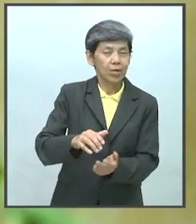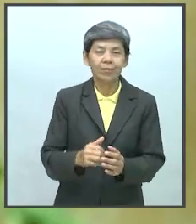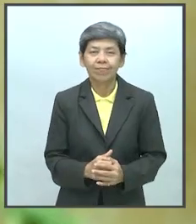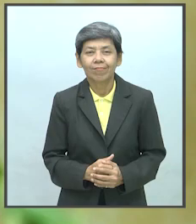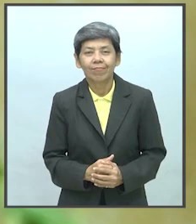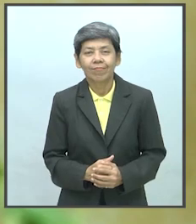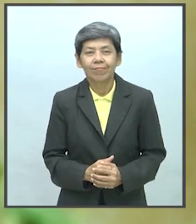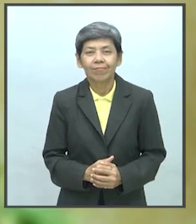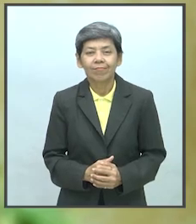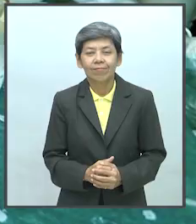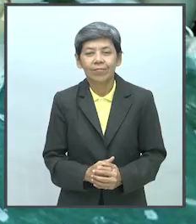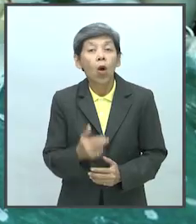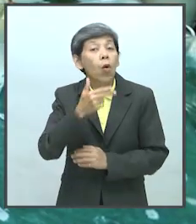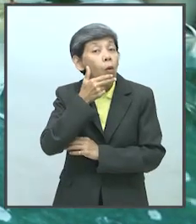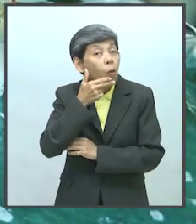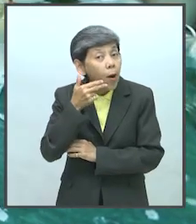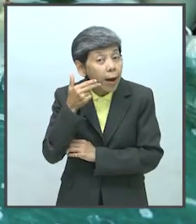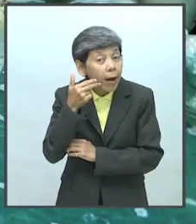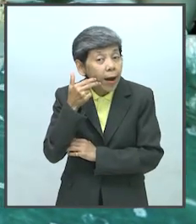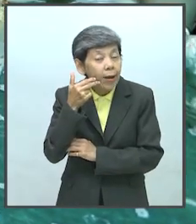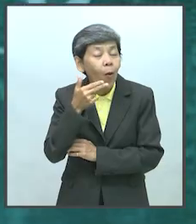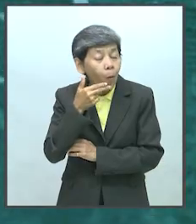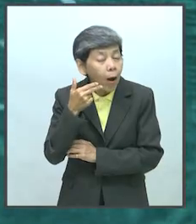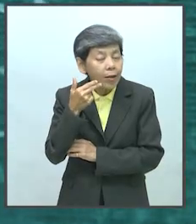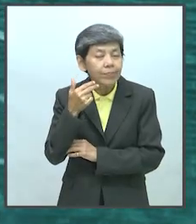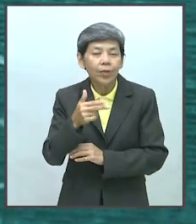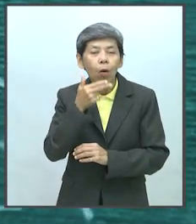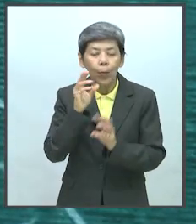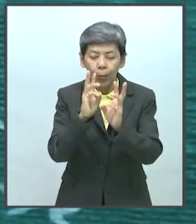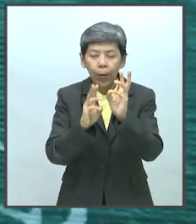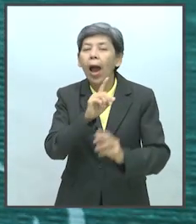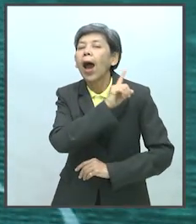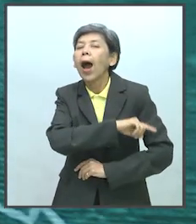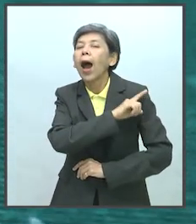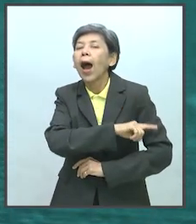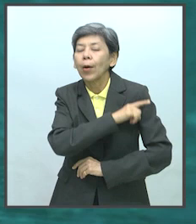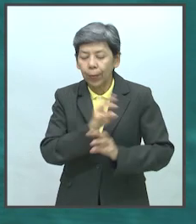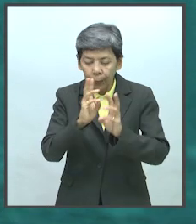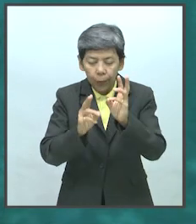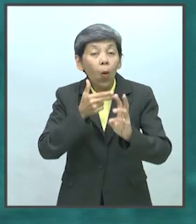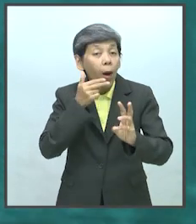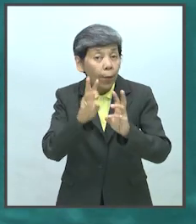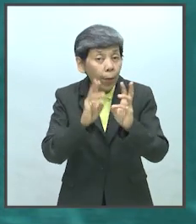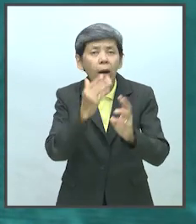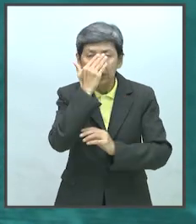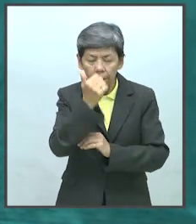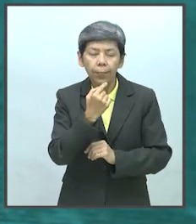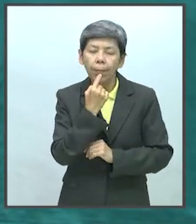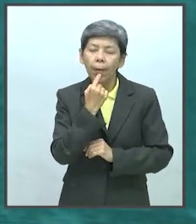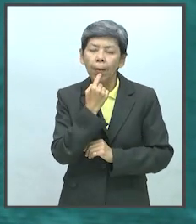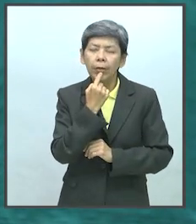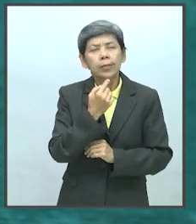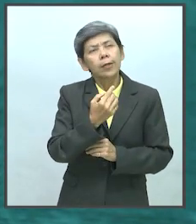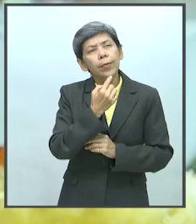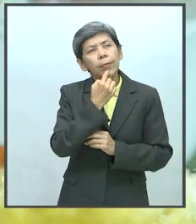แล้วก็ส่วนให้ความหวานนะครับน้ำตาลนะครับน้ำตาลทรายขาวก็เลือกใช้น้ำตาลทรายขาวเพราะว่ารสชาติมันจะได้ไม่ไป